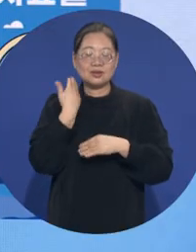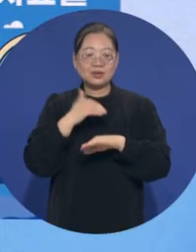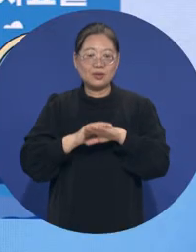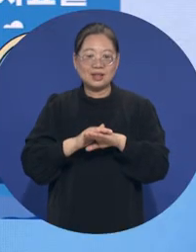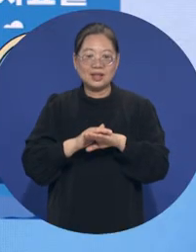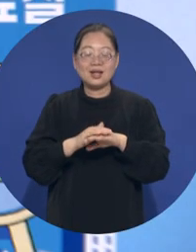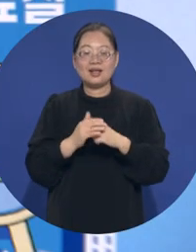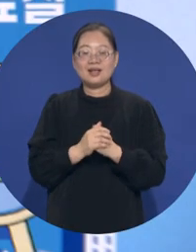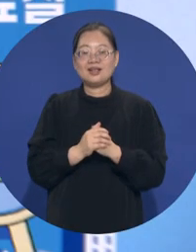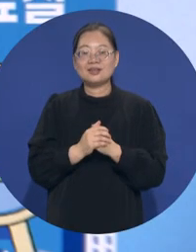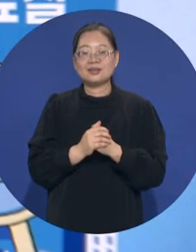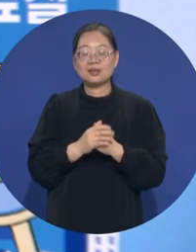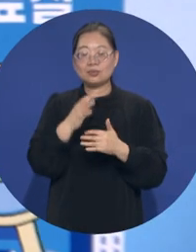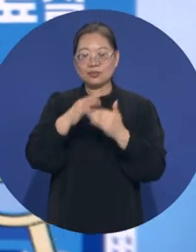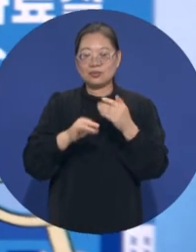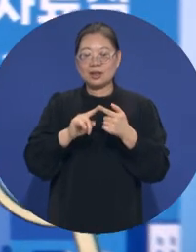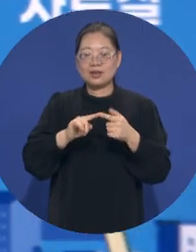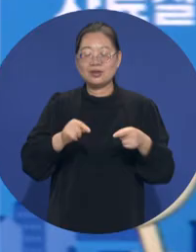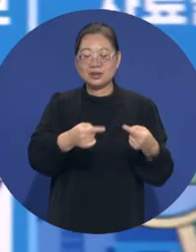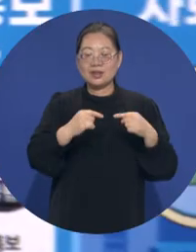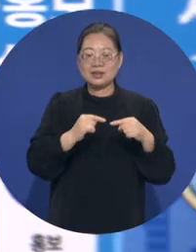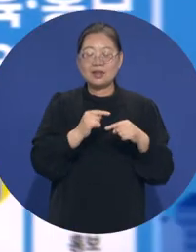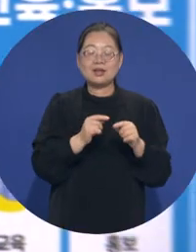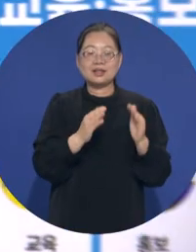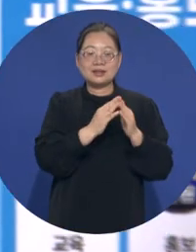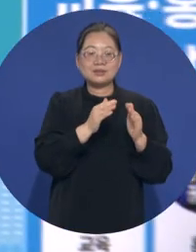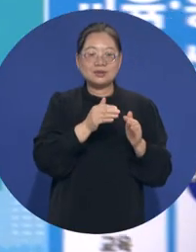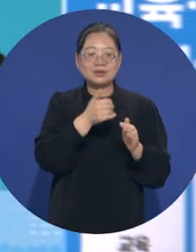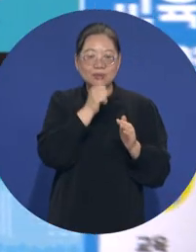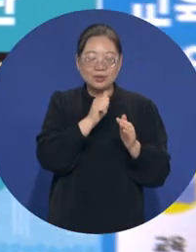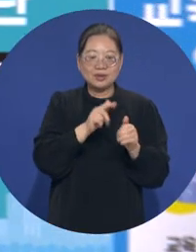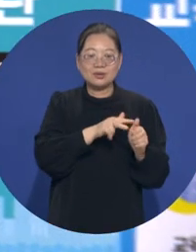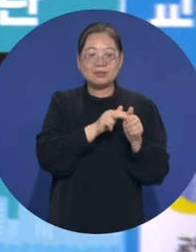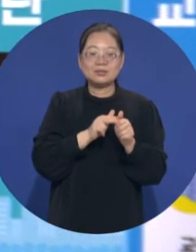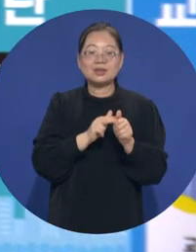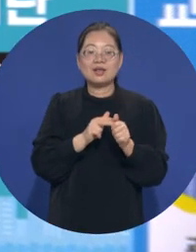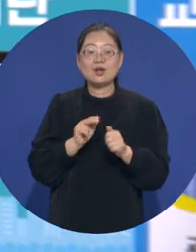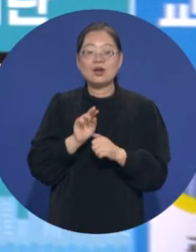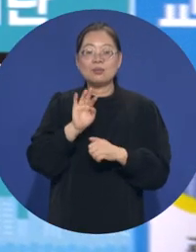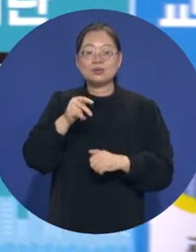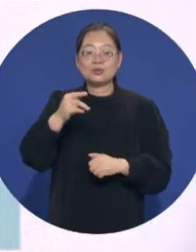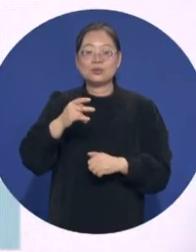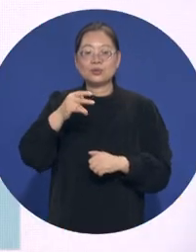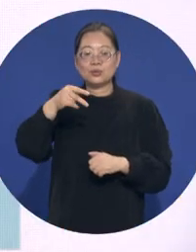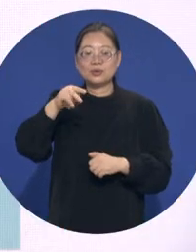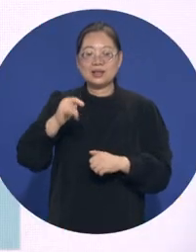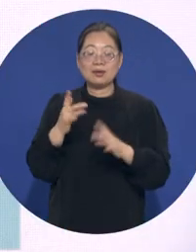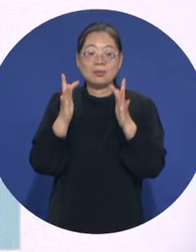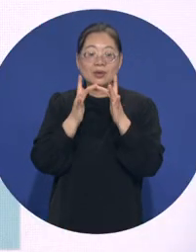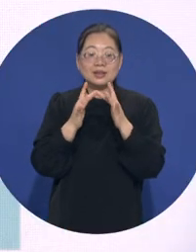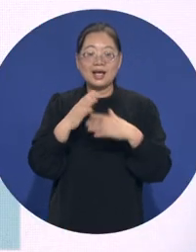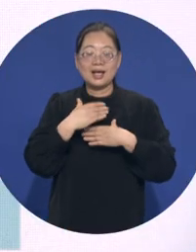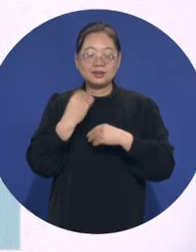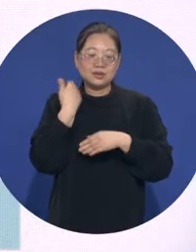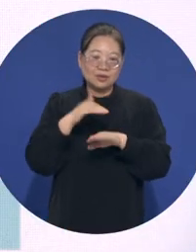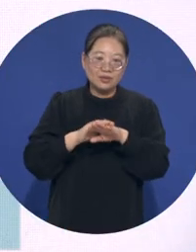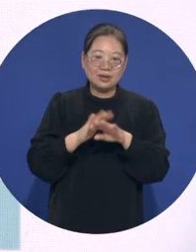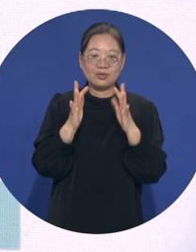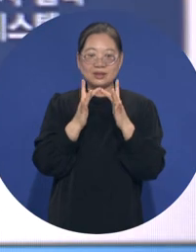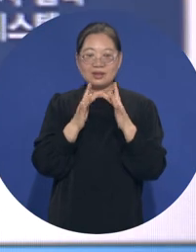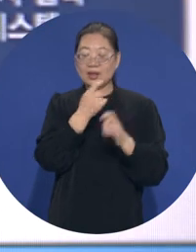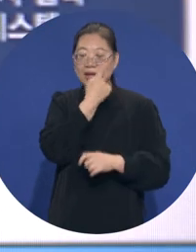안전전세 길목지킴 운동에 동참하는 중개사무소 정보는 경기 부동산 포털 내 안전전세 프로젝트 홈페이지에서 확인할 수